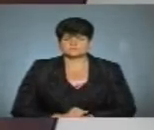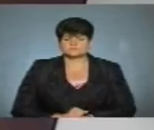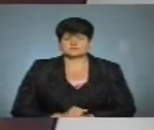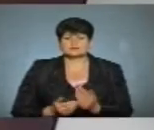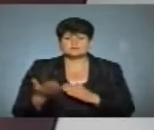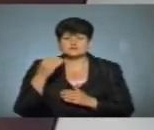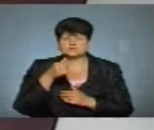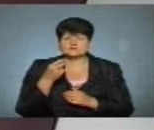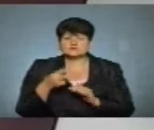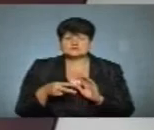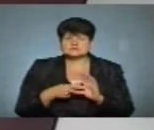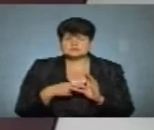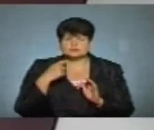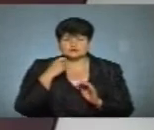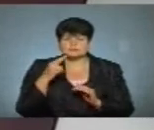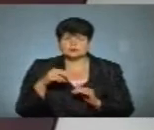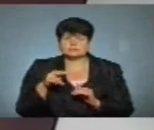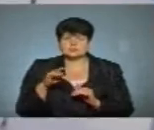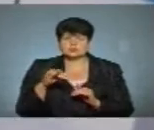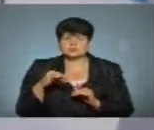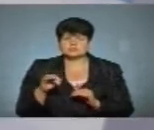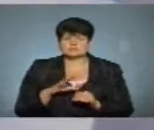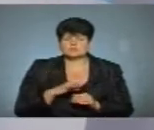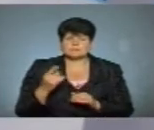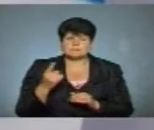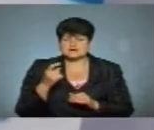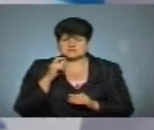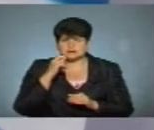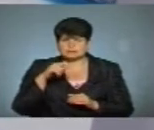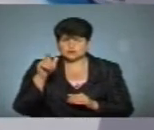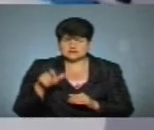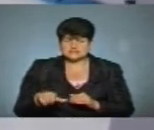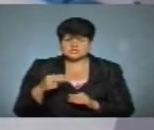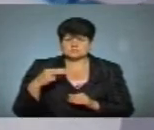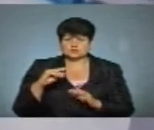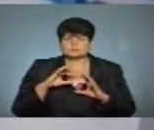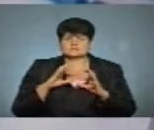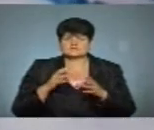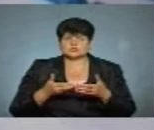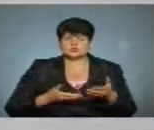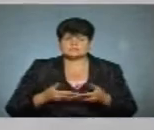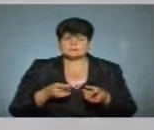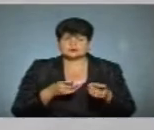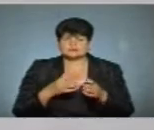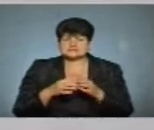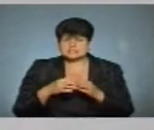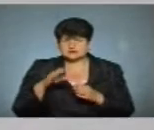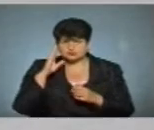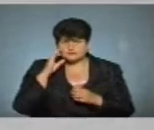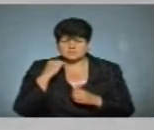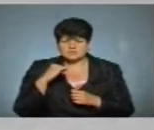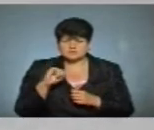Торік 27-річний Дмитро Підручний став першим українцем чемпіоном світу з біатлону серед чоловіків, перемігши в